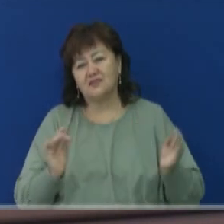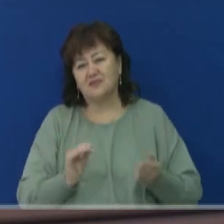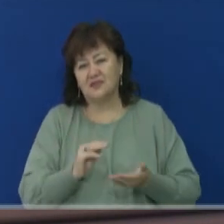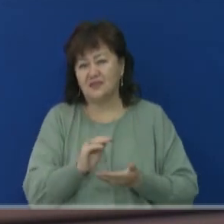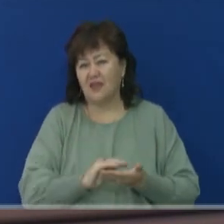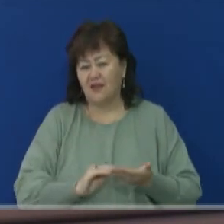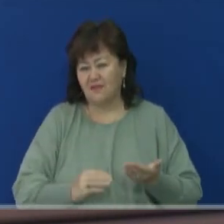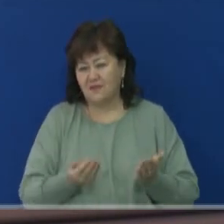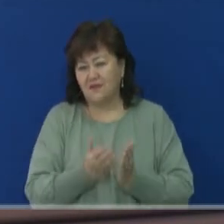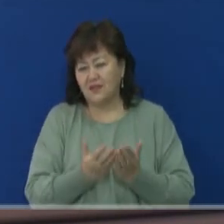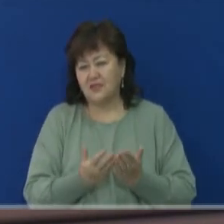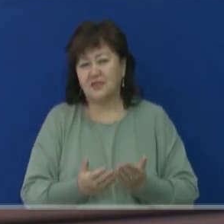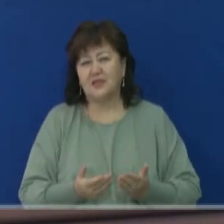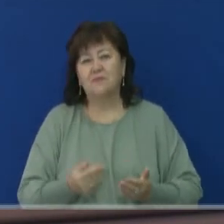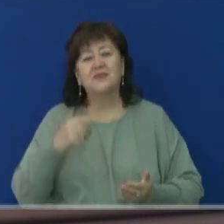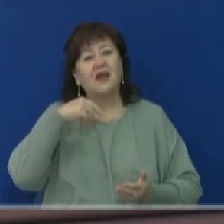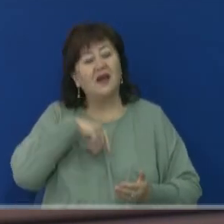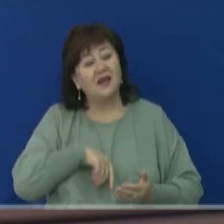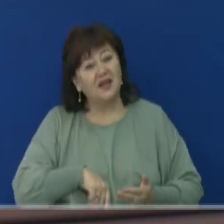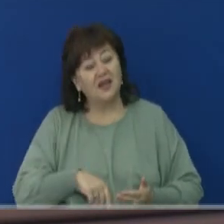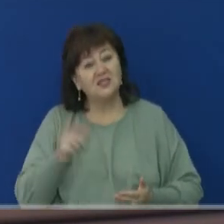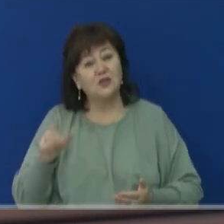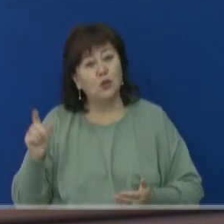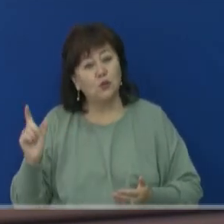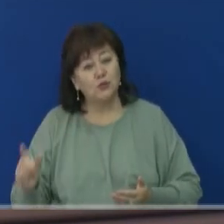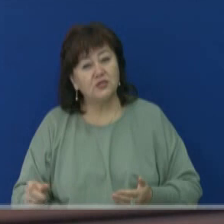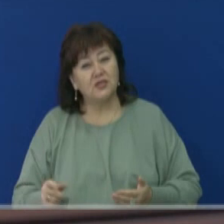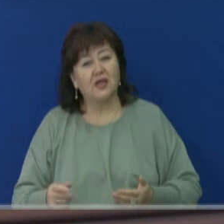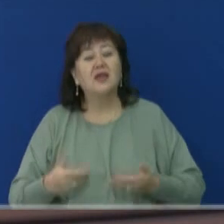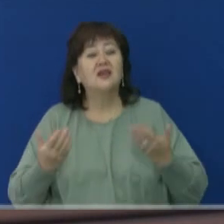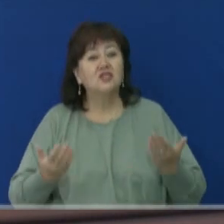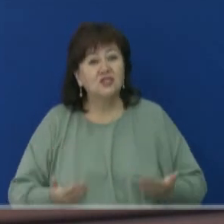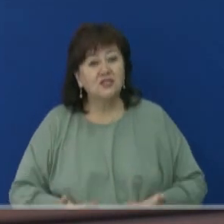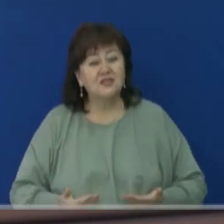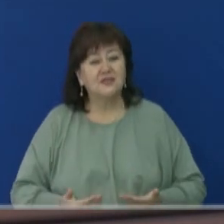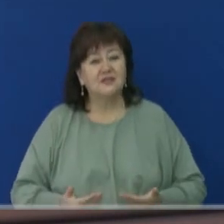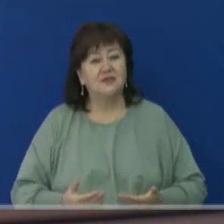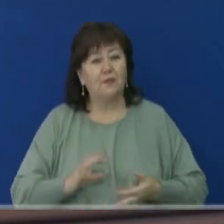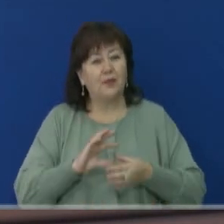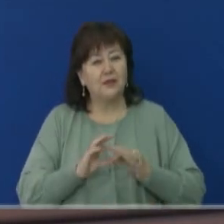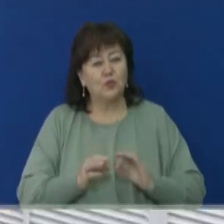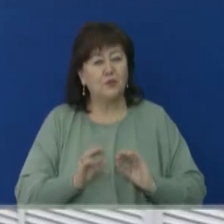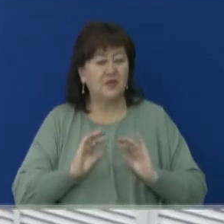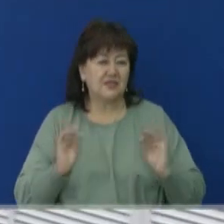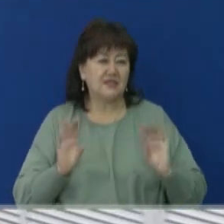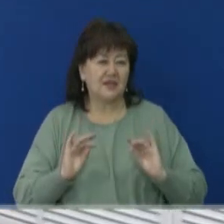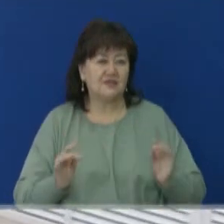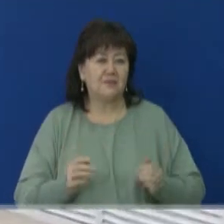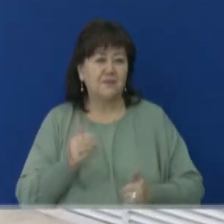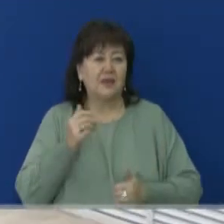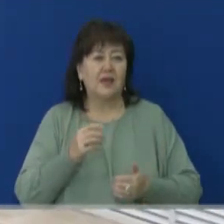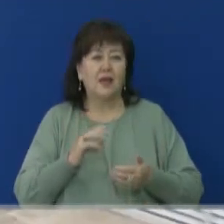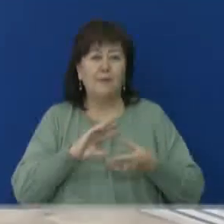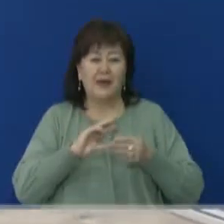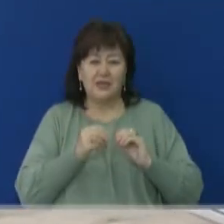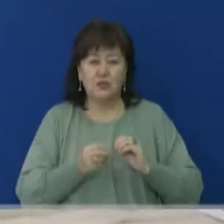адамдарының мінез машығы, бір тыныс тіршілігінен аздап қана хабар беретін дүние. Байқаудың қорытындысы